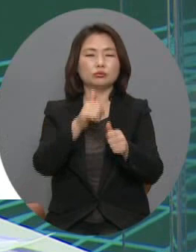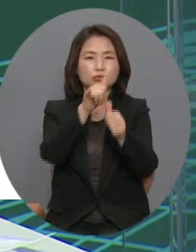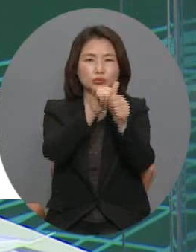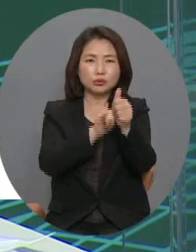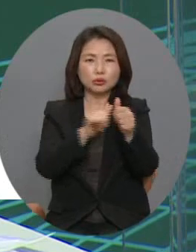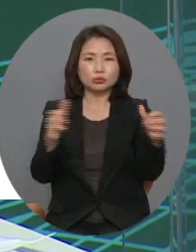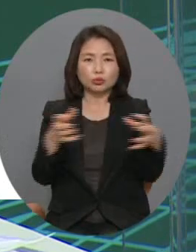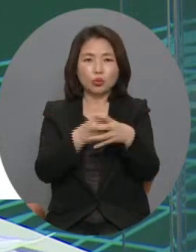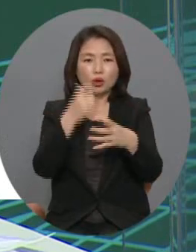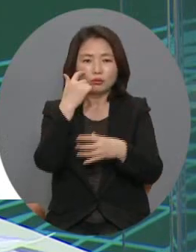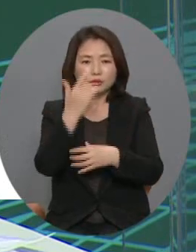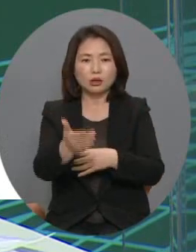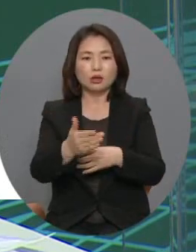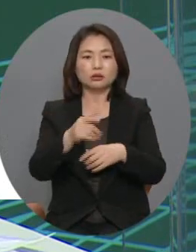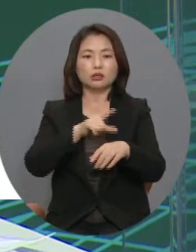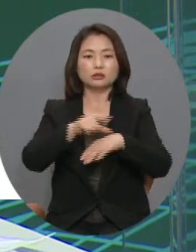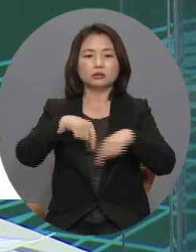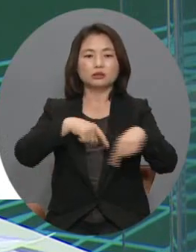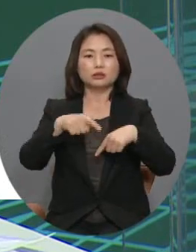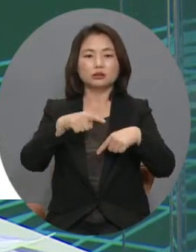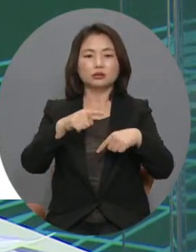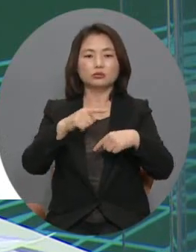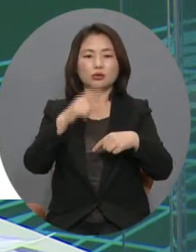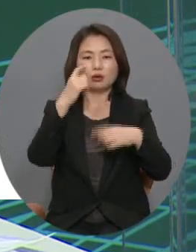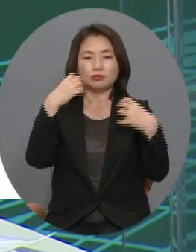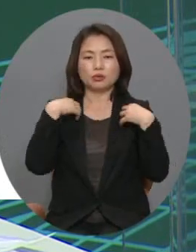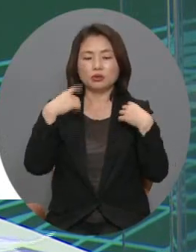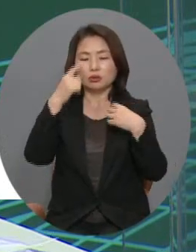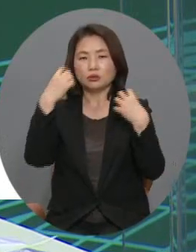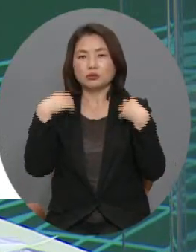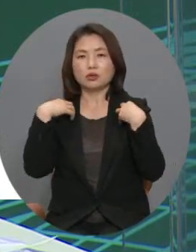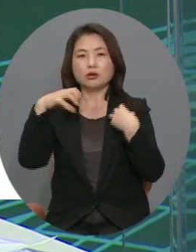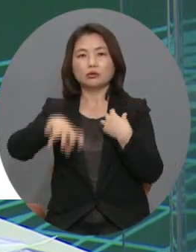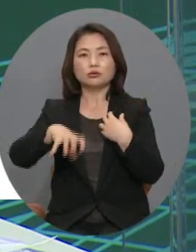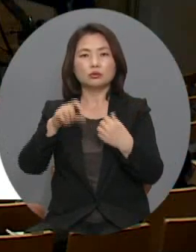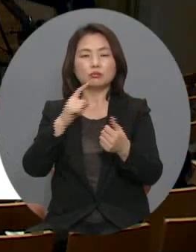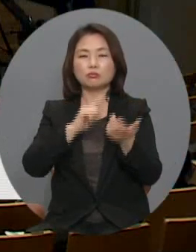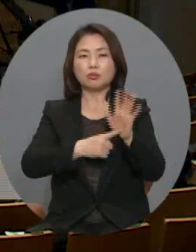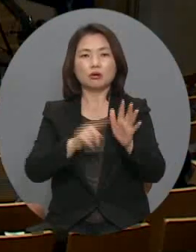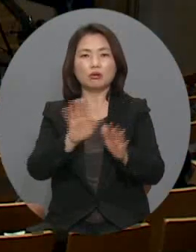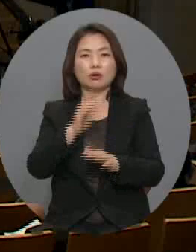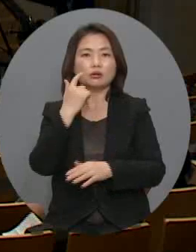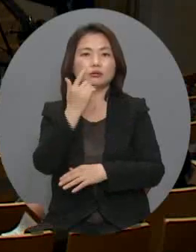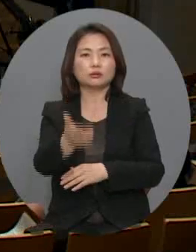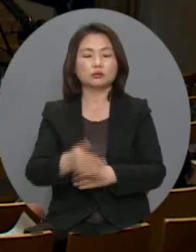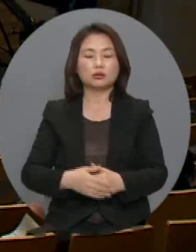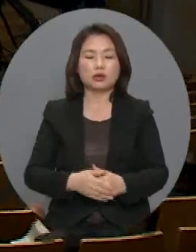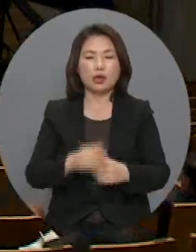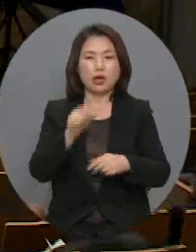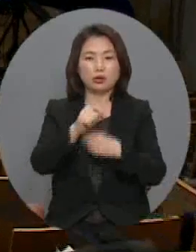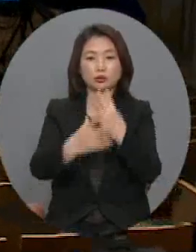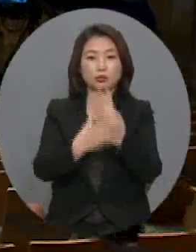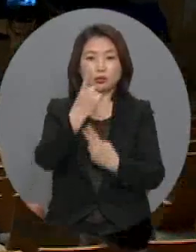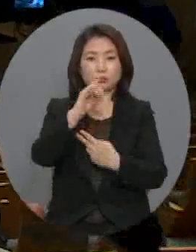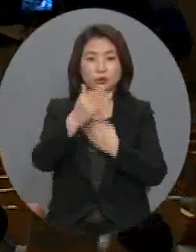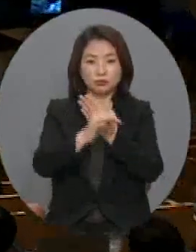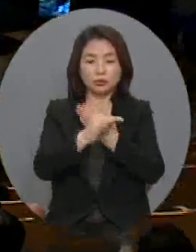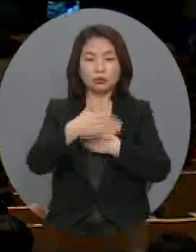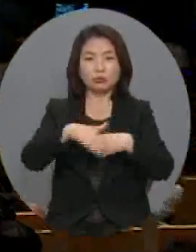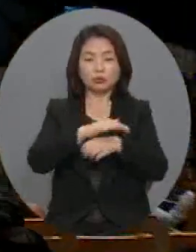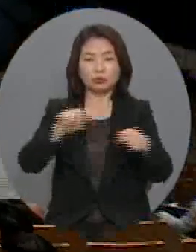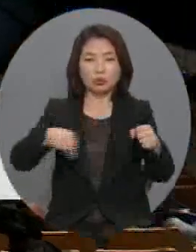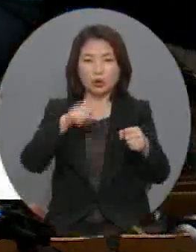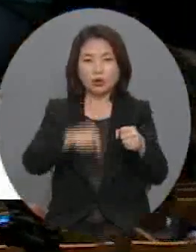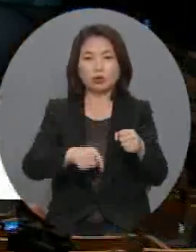통합합니까? 자치정부의 형태와 청사의 위치를 왜 말을 못합니까? 행정 통합이 되면 대구 경북